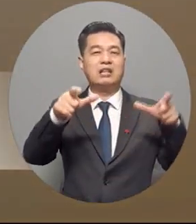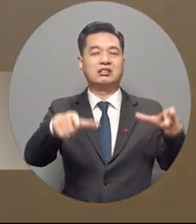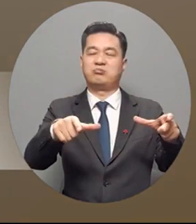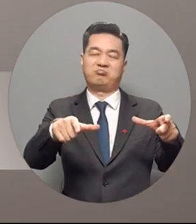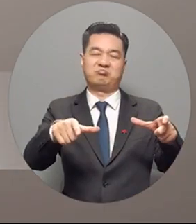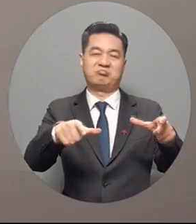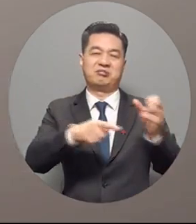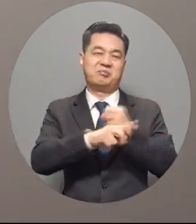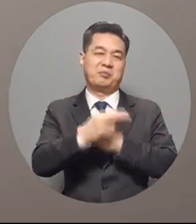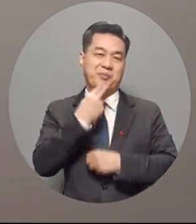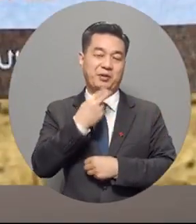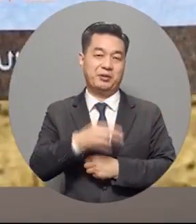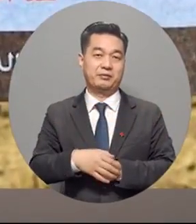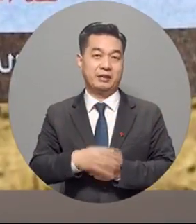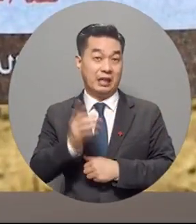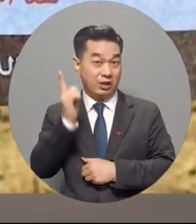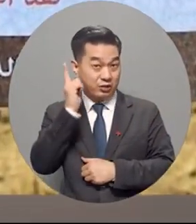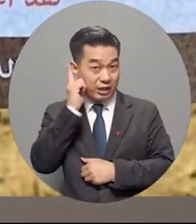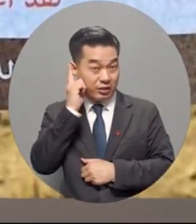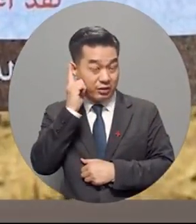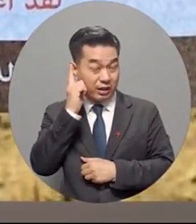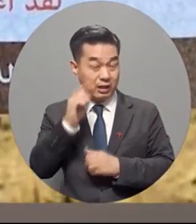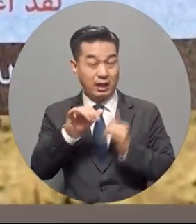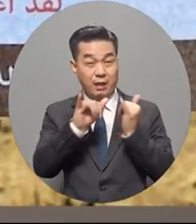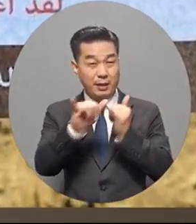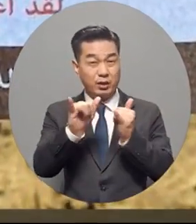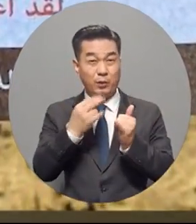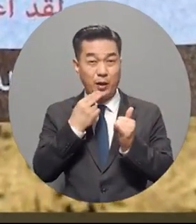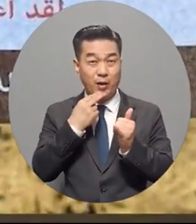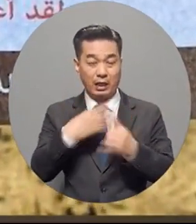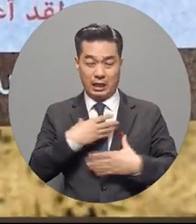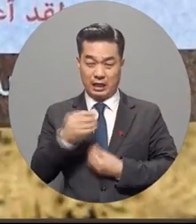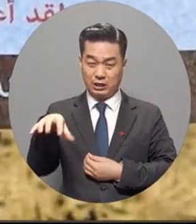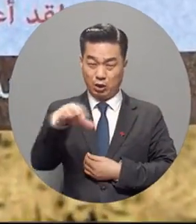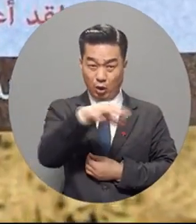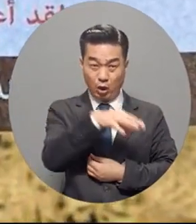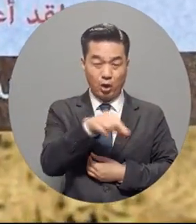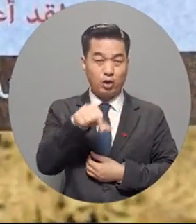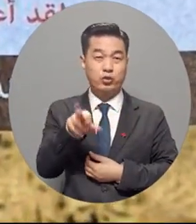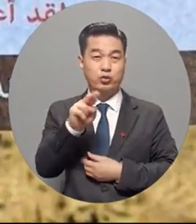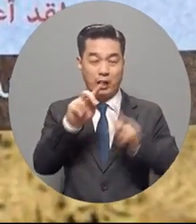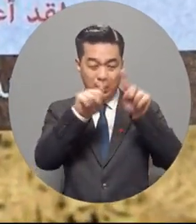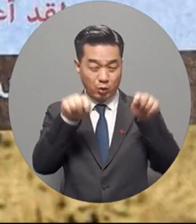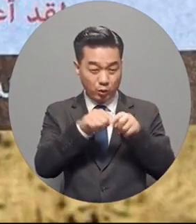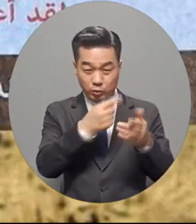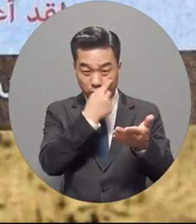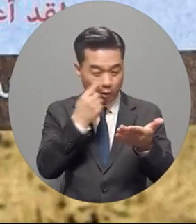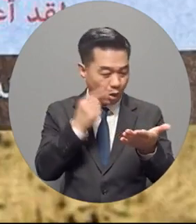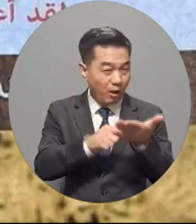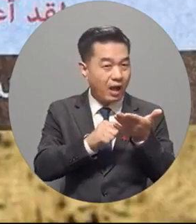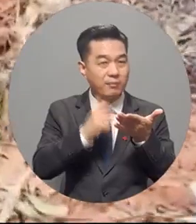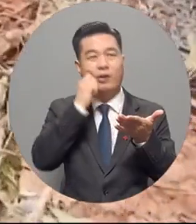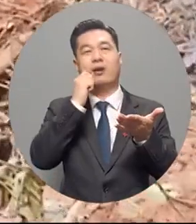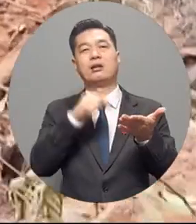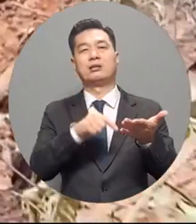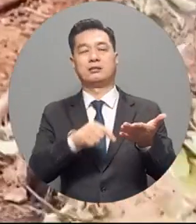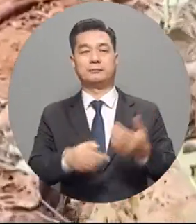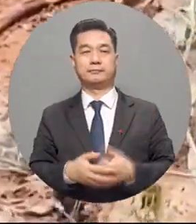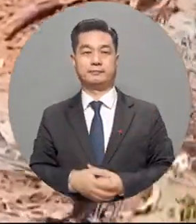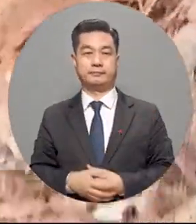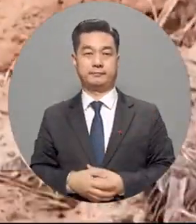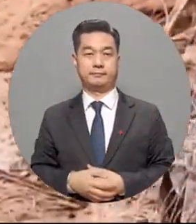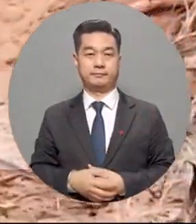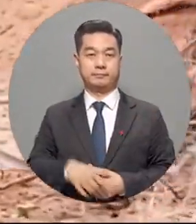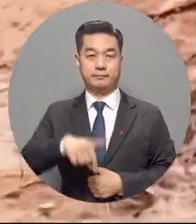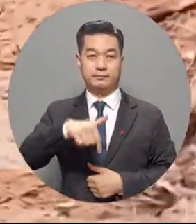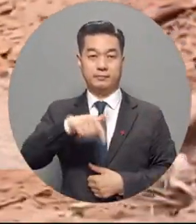무용지물입니다. 휴대전화 전원이 없어 안전지대 위치를 안내한 QR코드 확인이 불가능하기 때문입니다. 가자